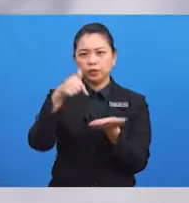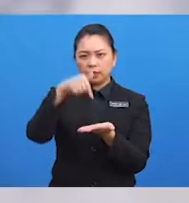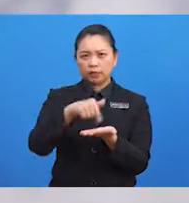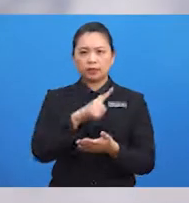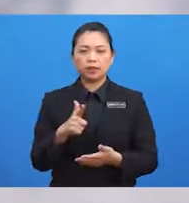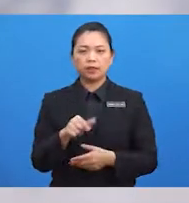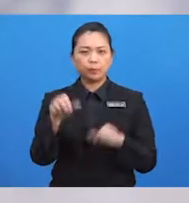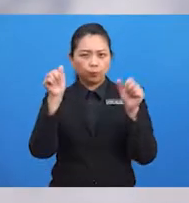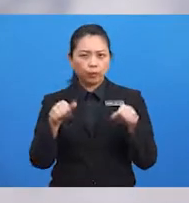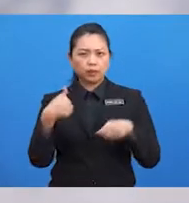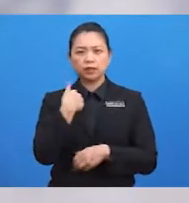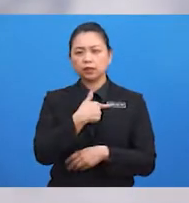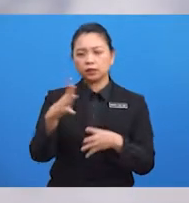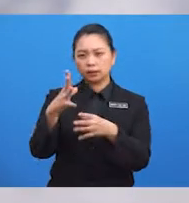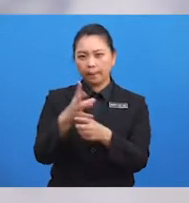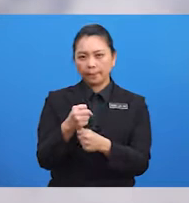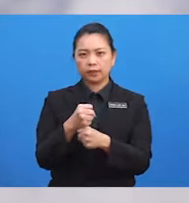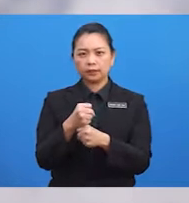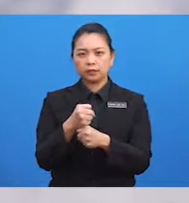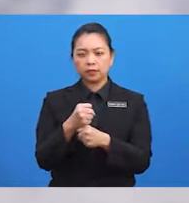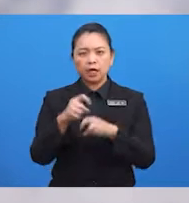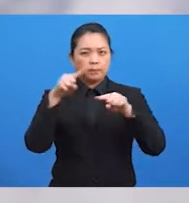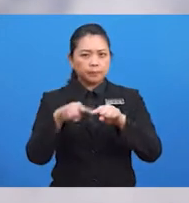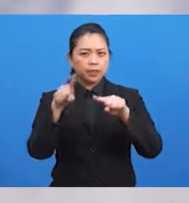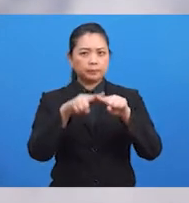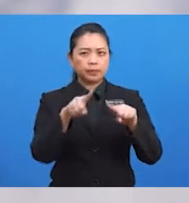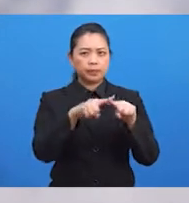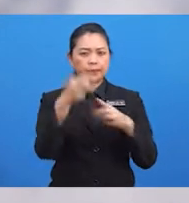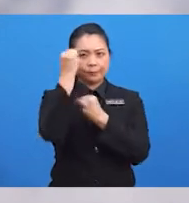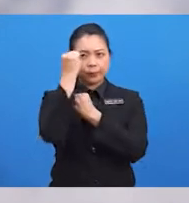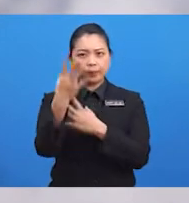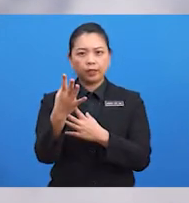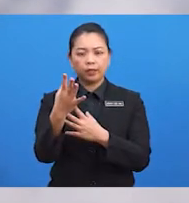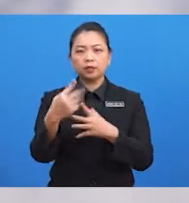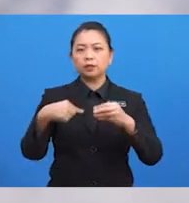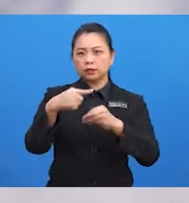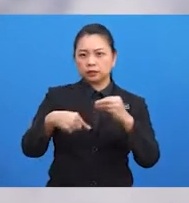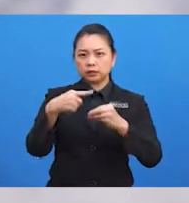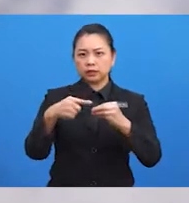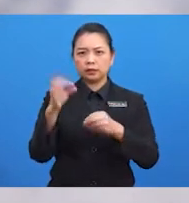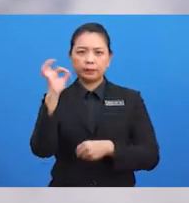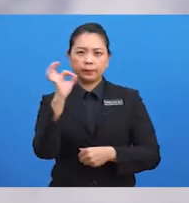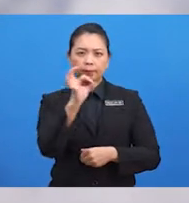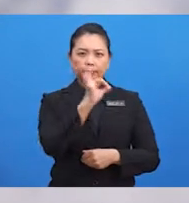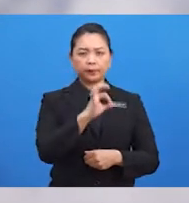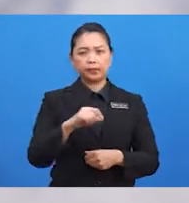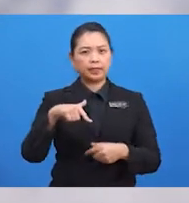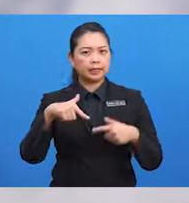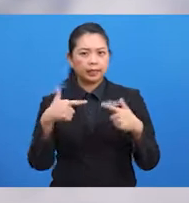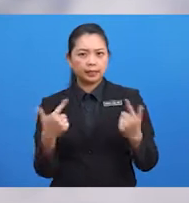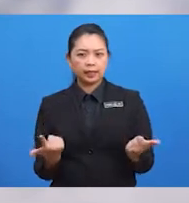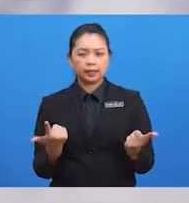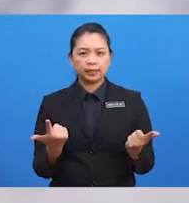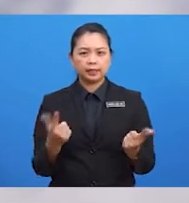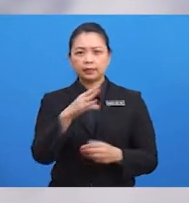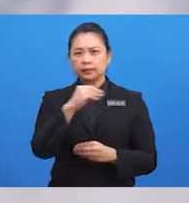yang membolehkan kita mendapatkan pelbagai maklumat tentang planet-planet lain